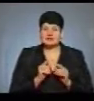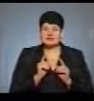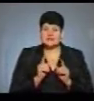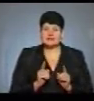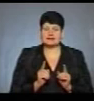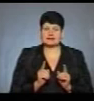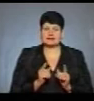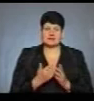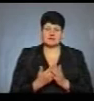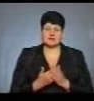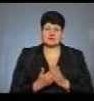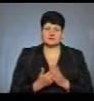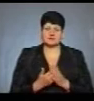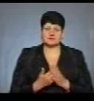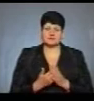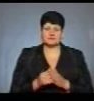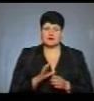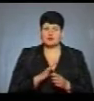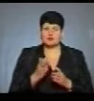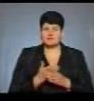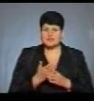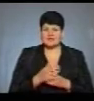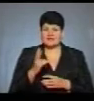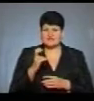якщо була пільга на